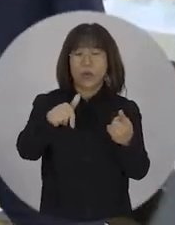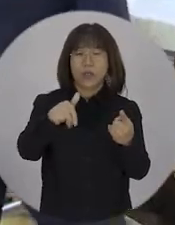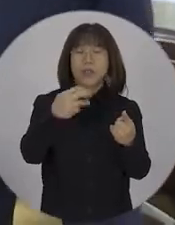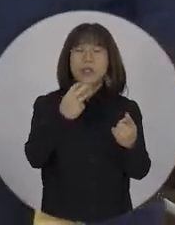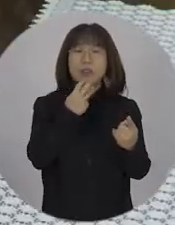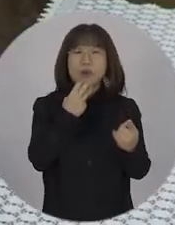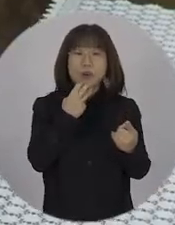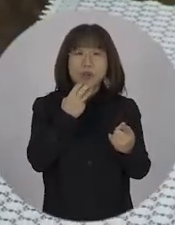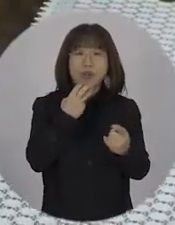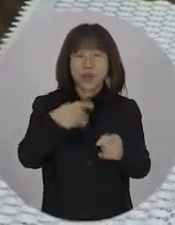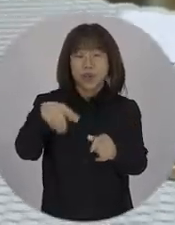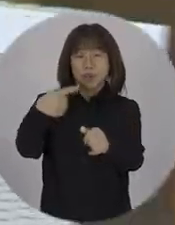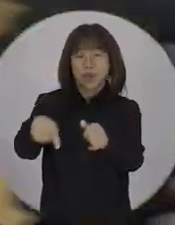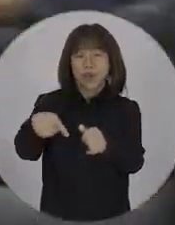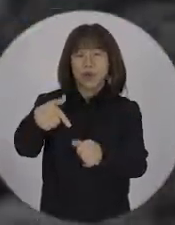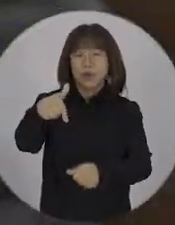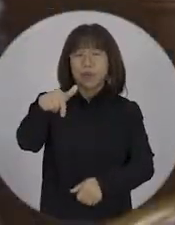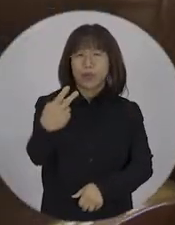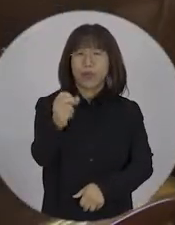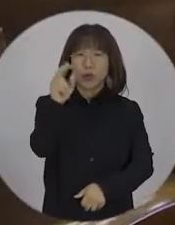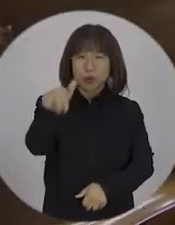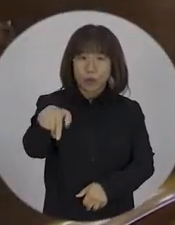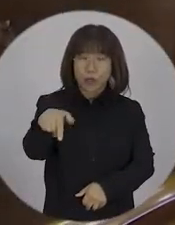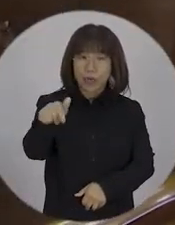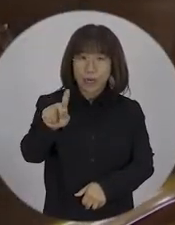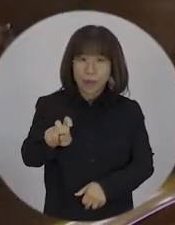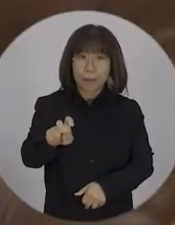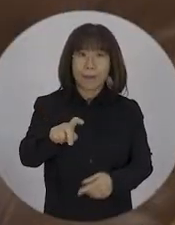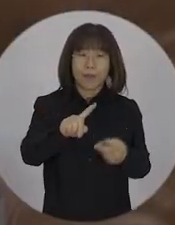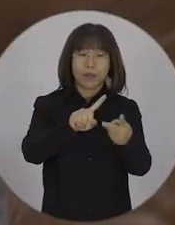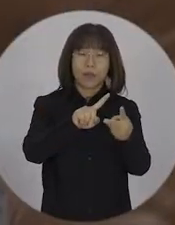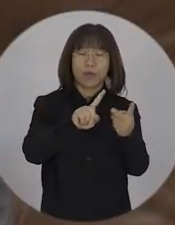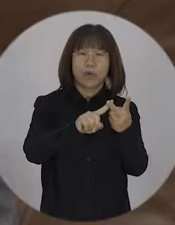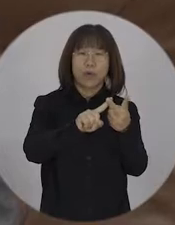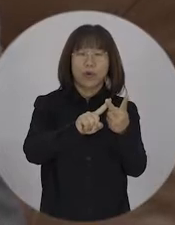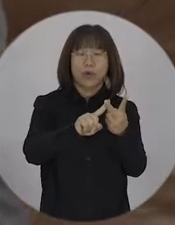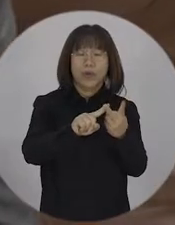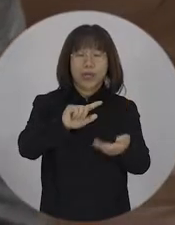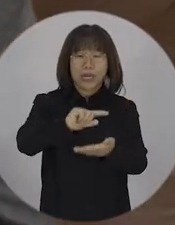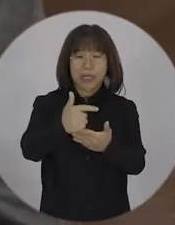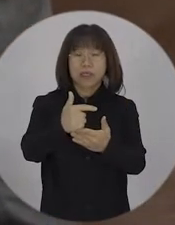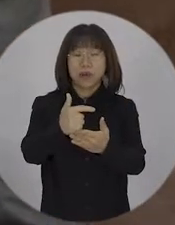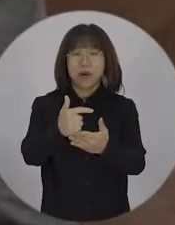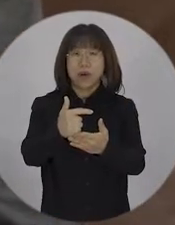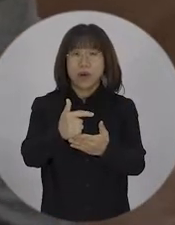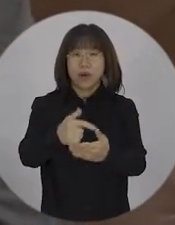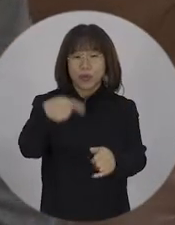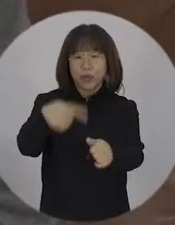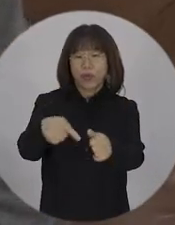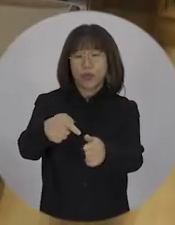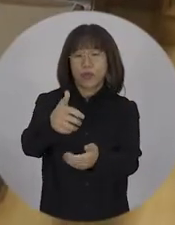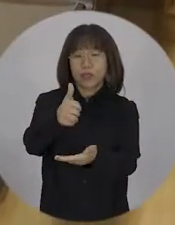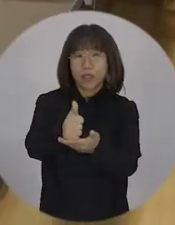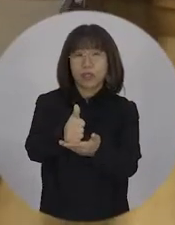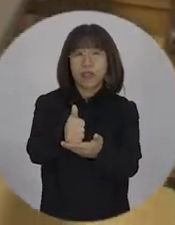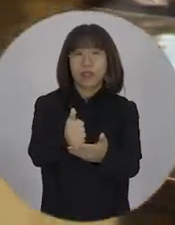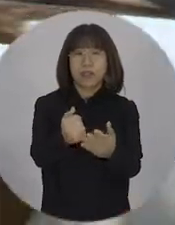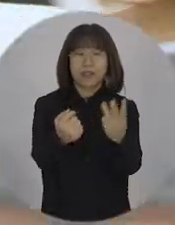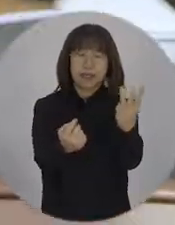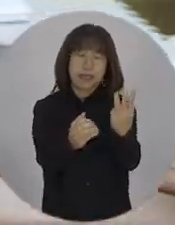조이온 서울특별시교육청 교육감 과 백정은 강서 양천 교육지원청 교육장 등이 참석했습니다